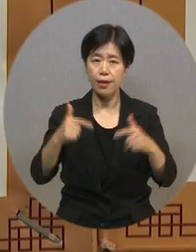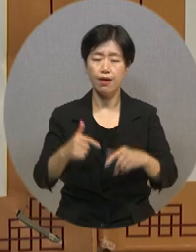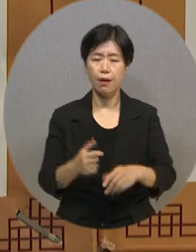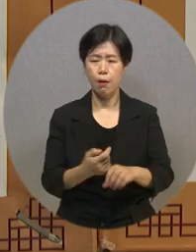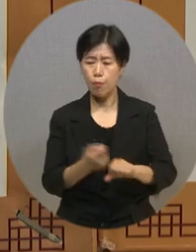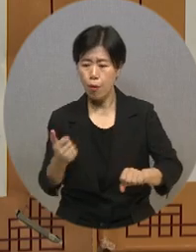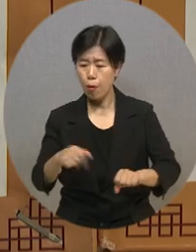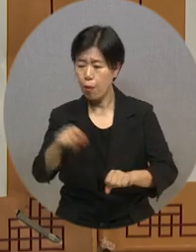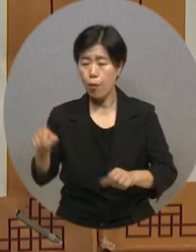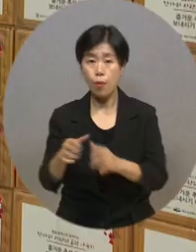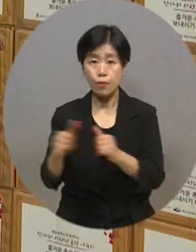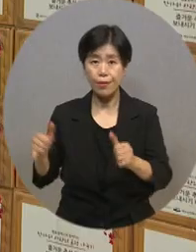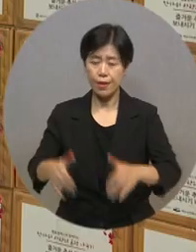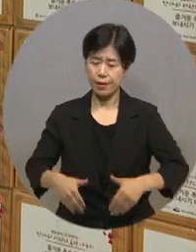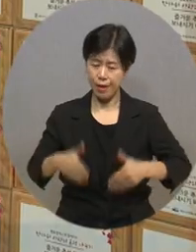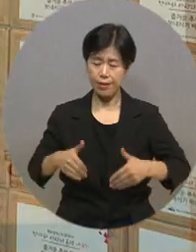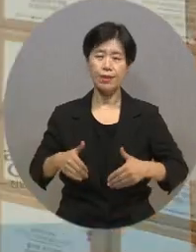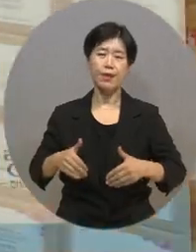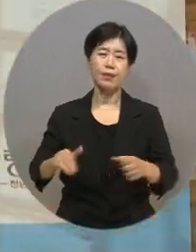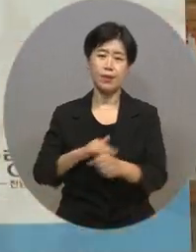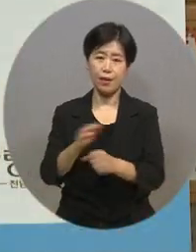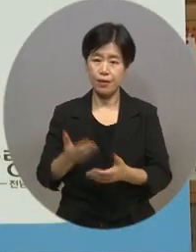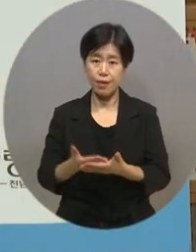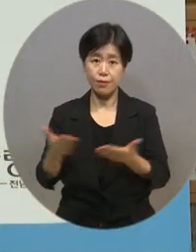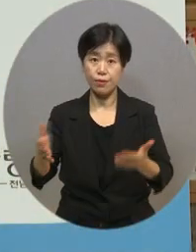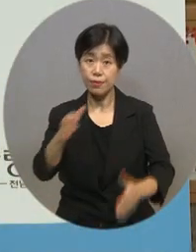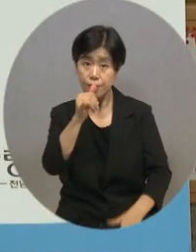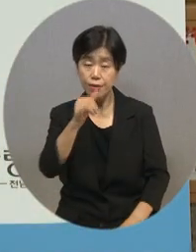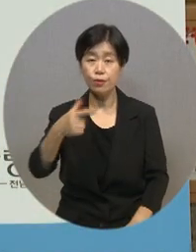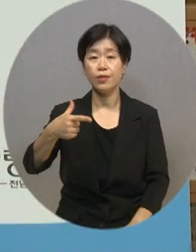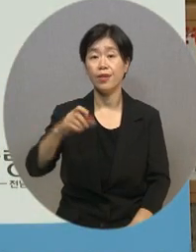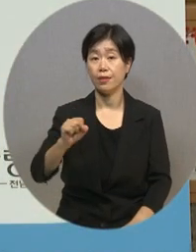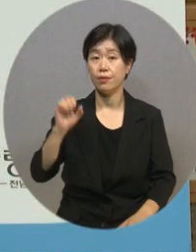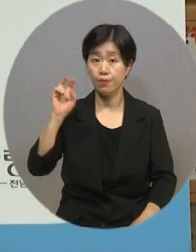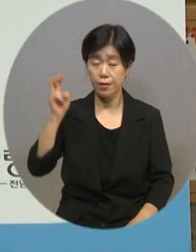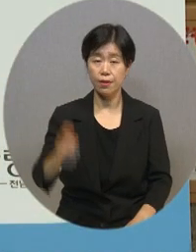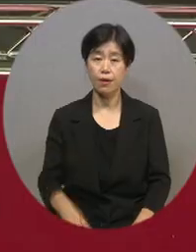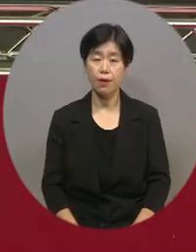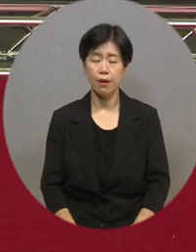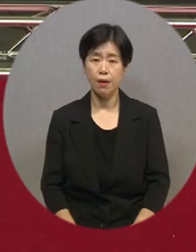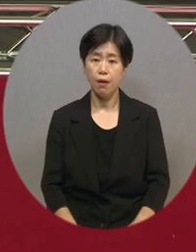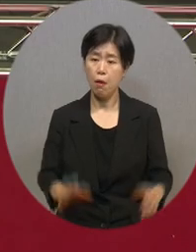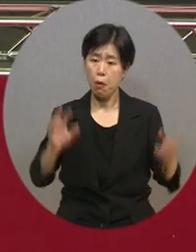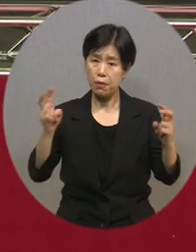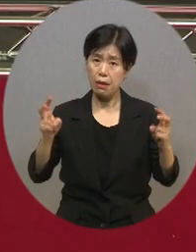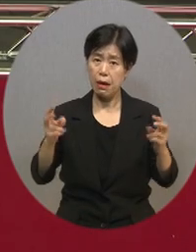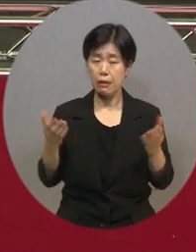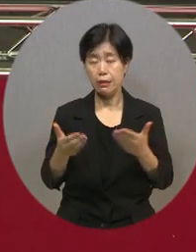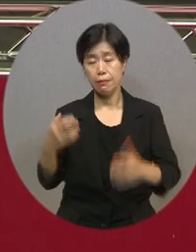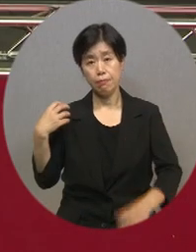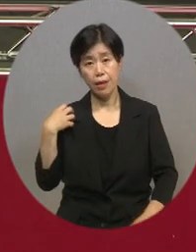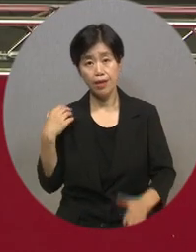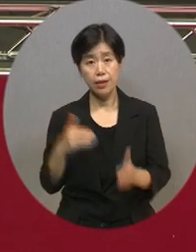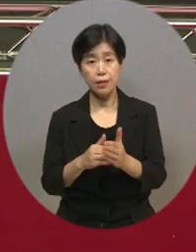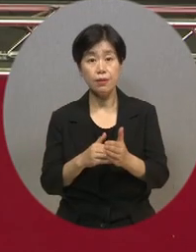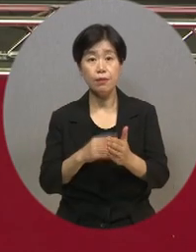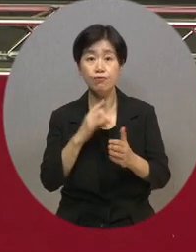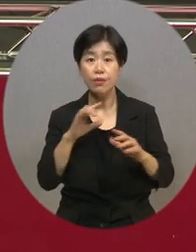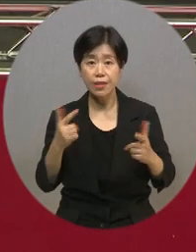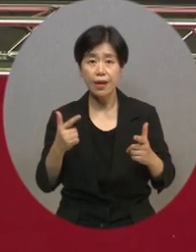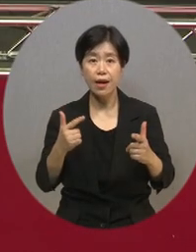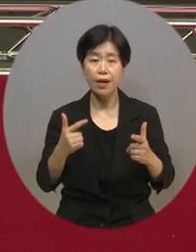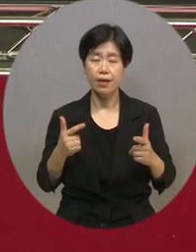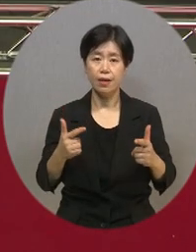소외된 이웃에게 따뜻한 정을 나누고 있는 GS칼텍스는 단순한 기업 차원의 나눔을 넘어 지역사회와